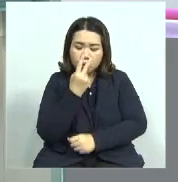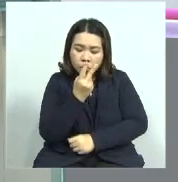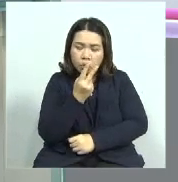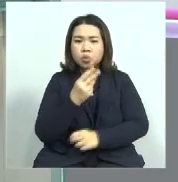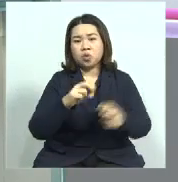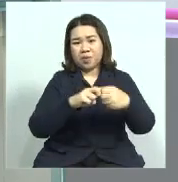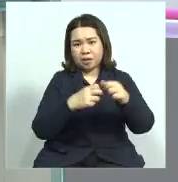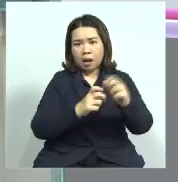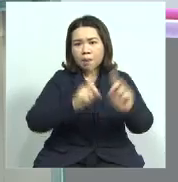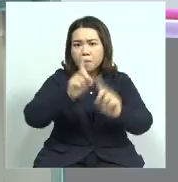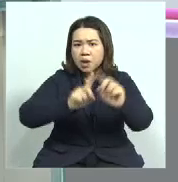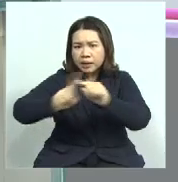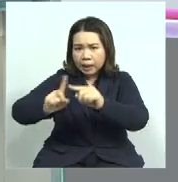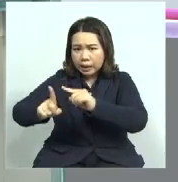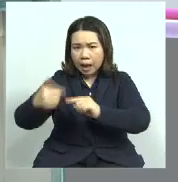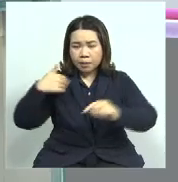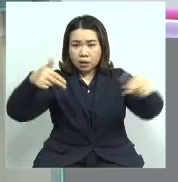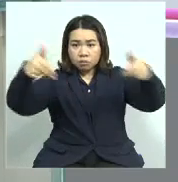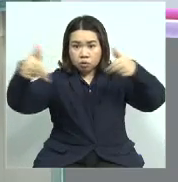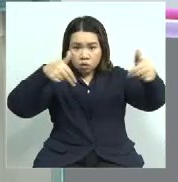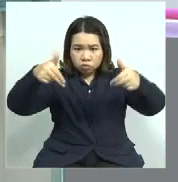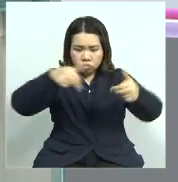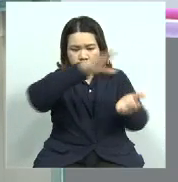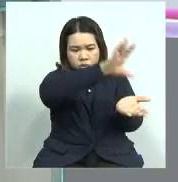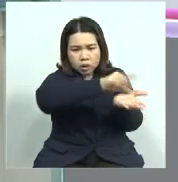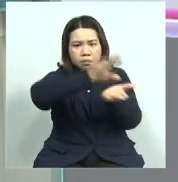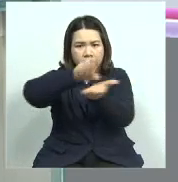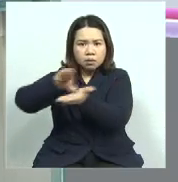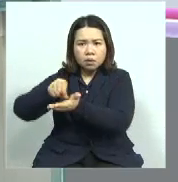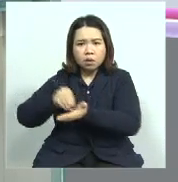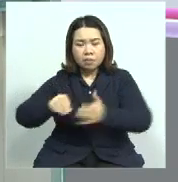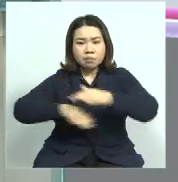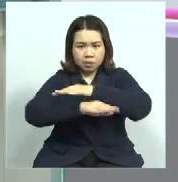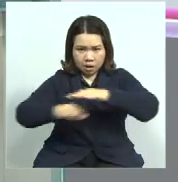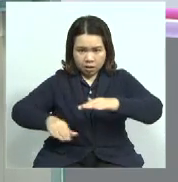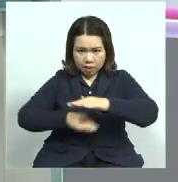การณ์อีกทั้งยังมีการรวบรวมภาพจากกล้องวงจรปิดตามจุดต่างๆเป็นข้อมูลเป็นหลัก